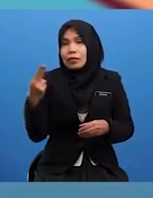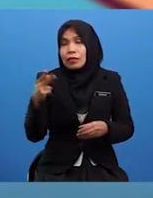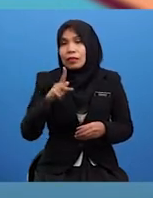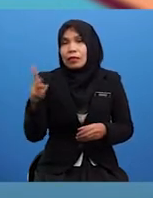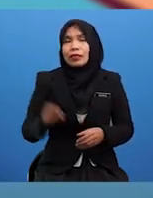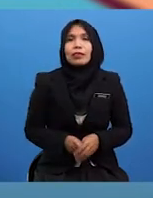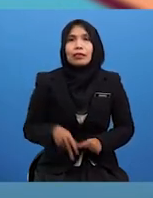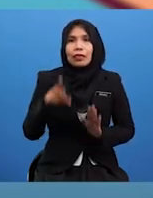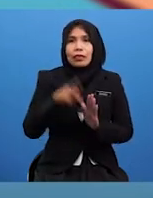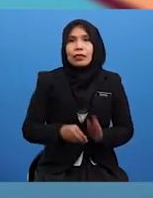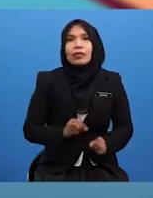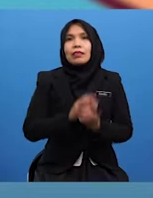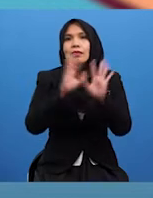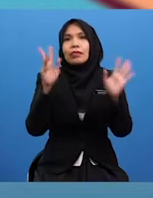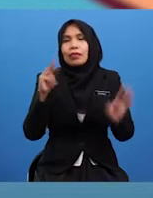berbeza?